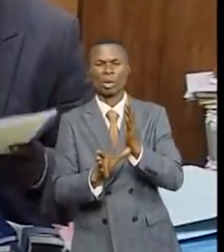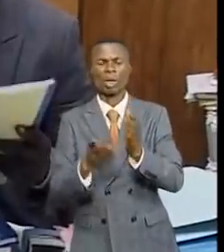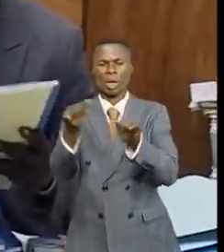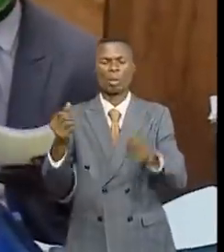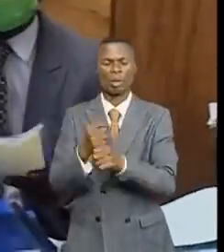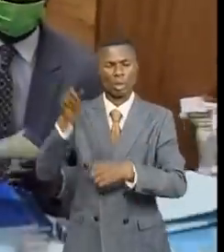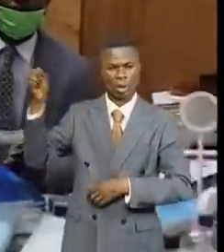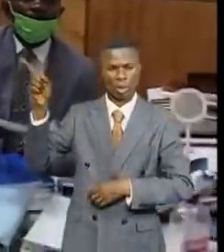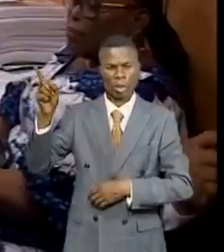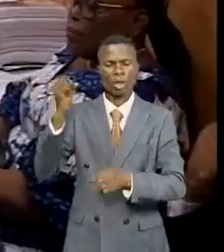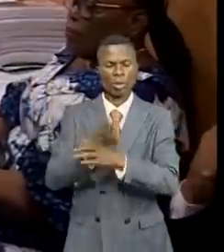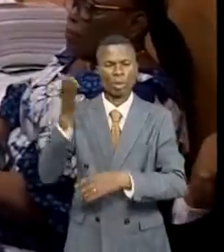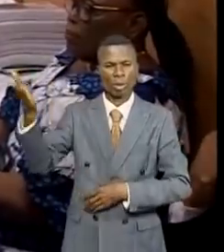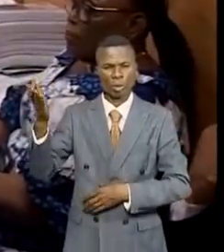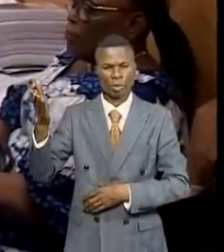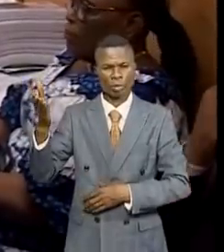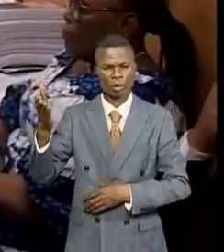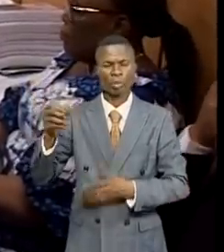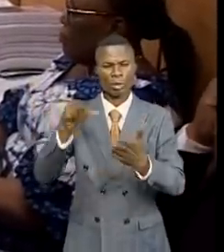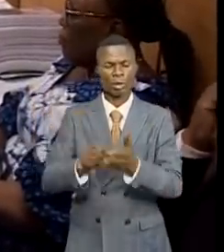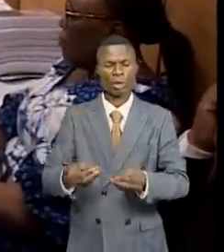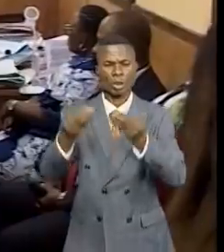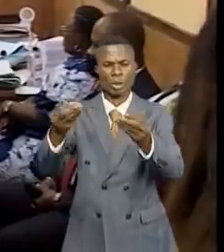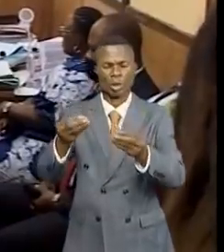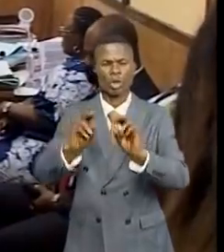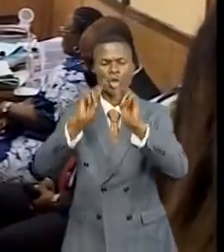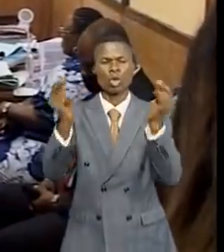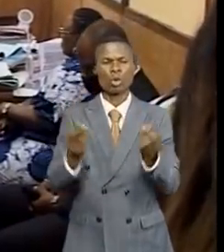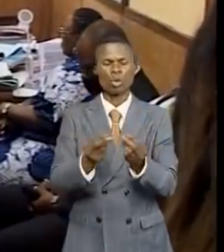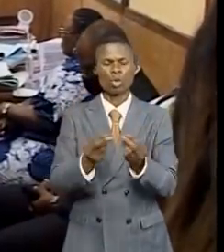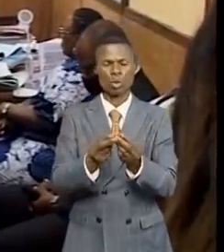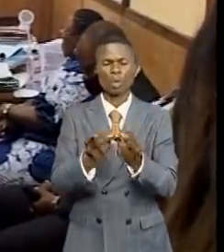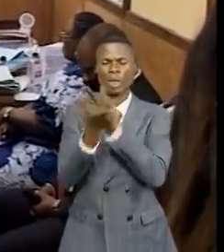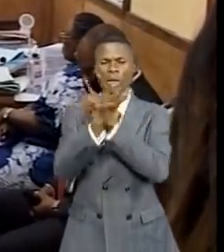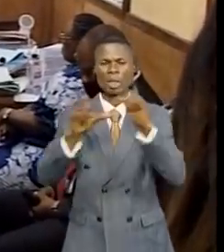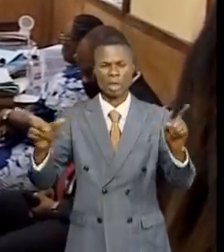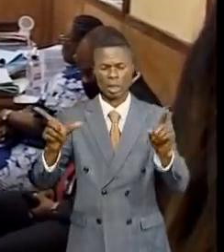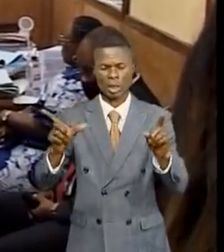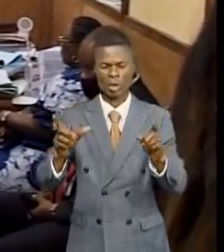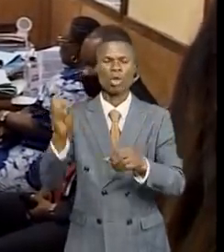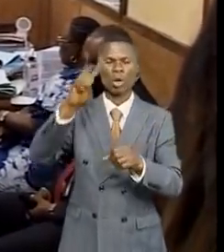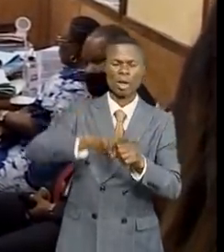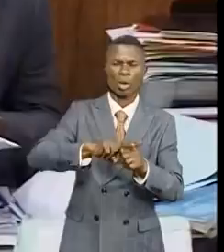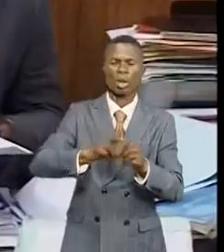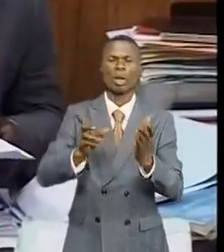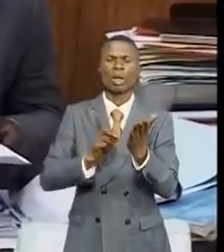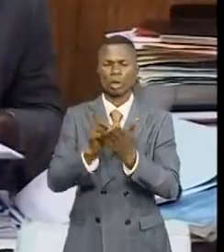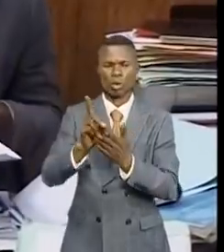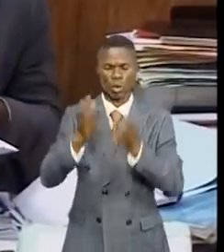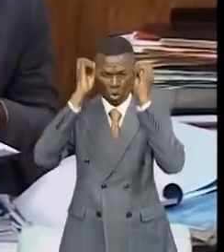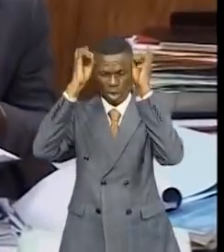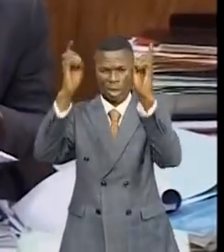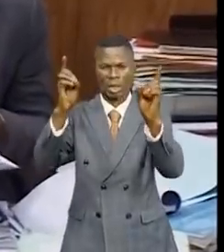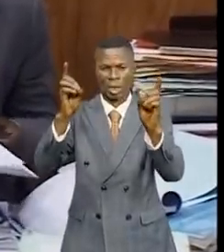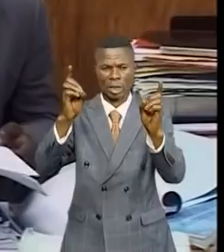de travail est effective. La seconde requête est celle du collectif de requérants en liberté portant sur la violation de leur droit à l'éducation